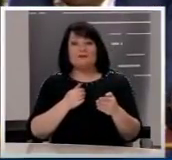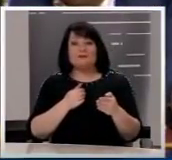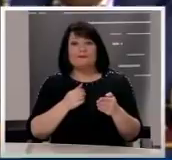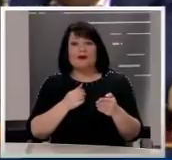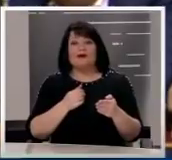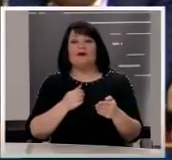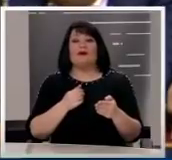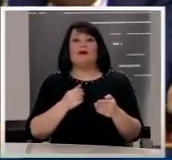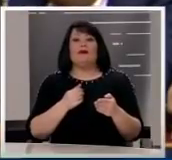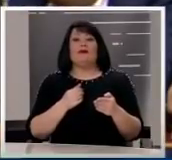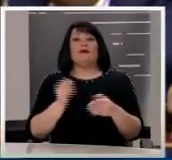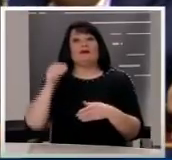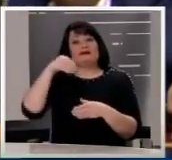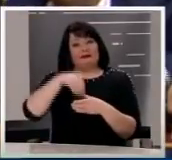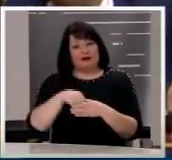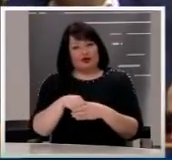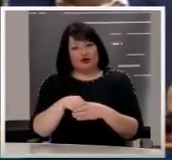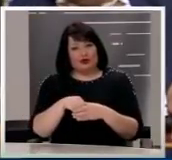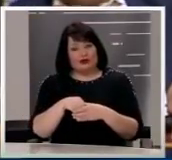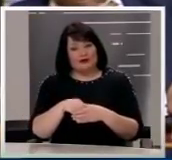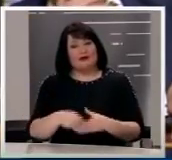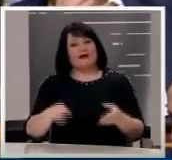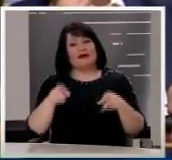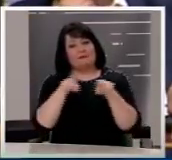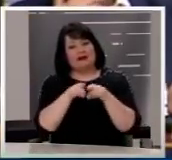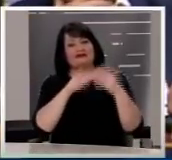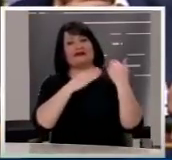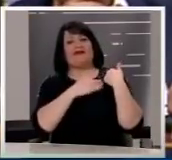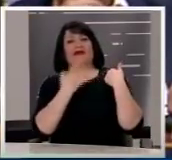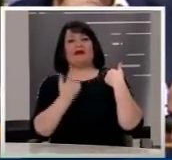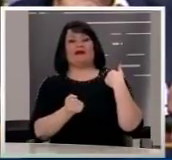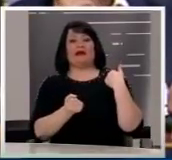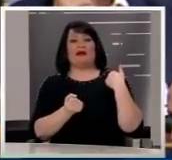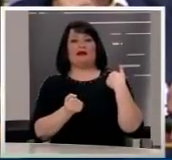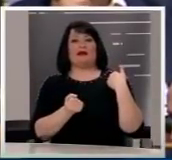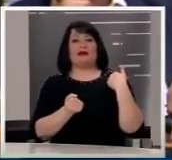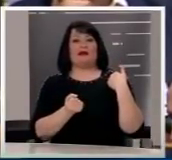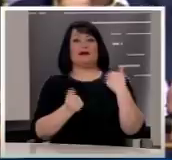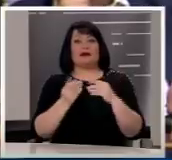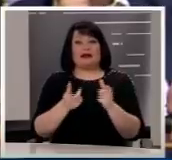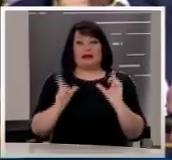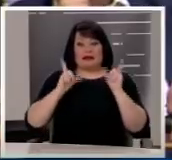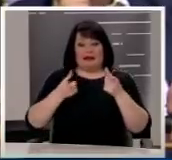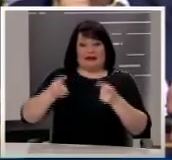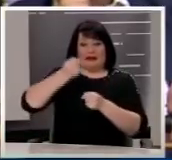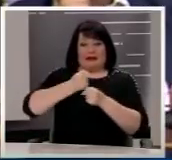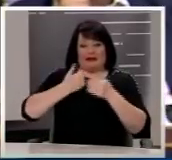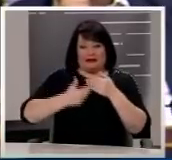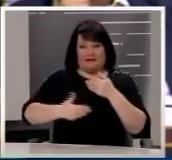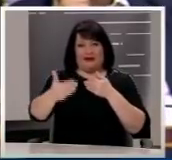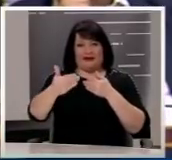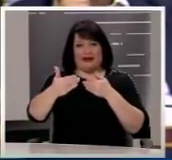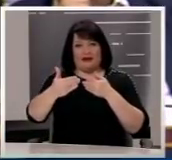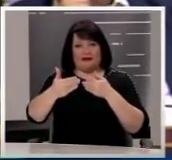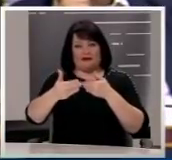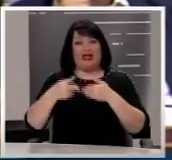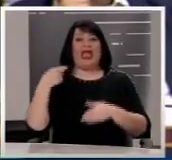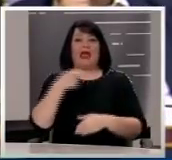έχει συμμετοχή και συνευθύνη στο έγκλημα που διεπράχθη στη μεταπολίτευση. Έχετε